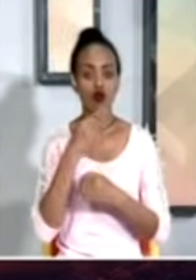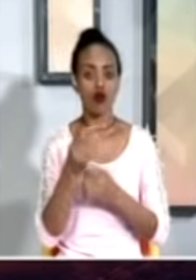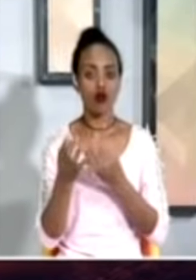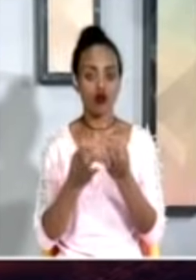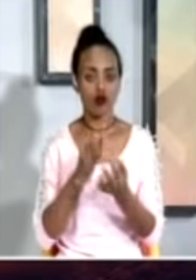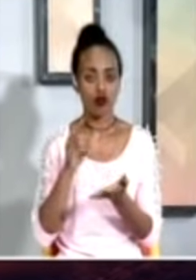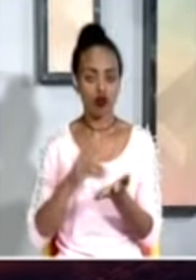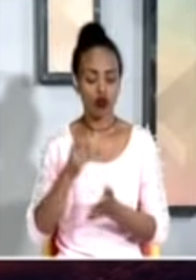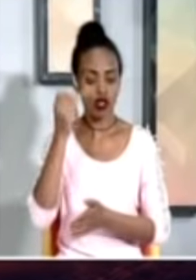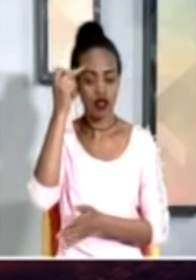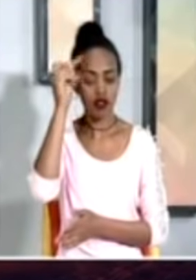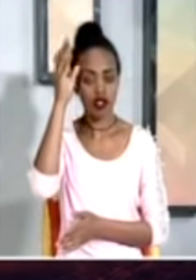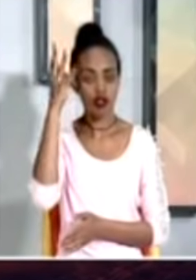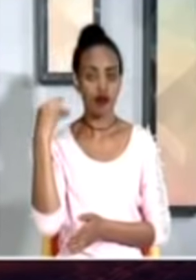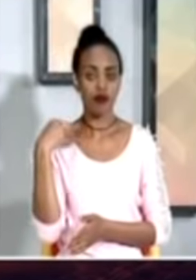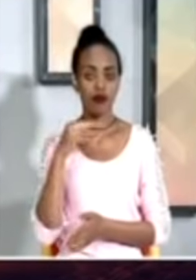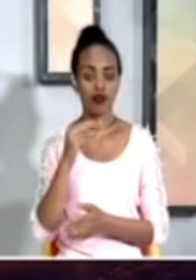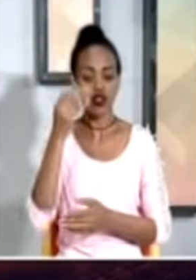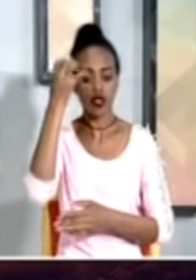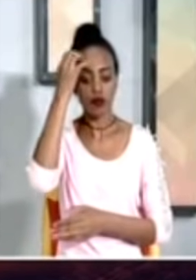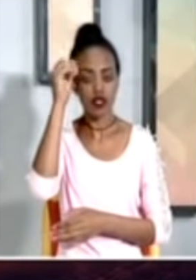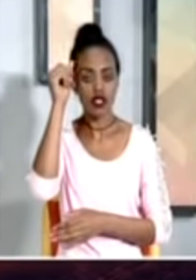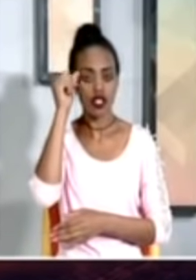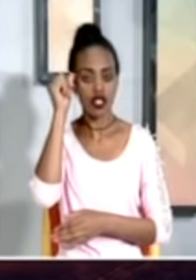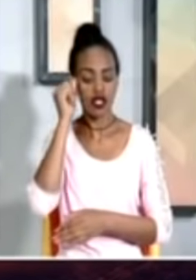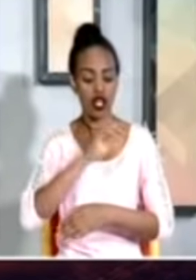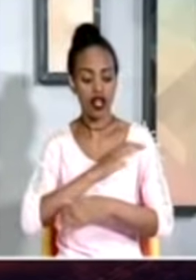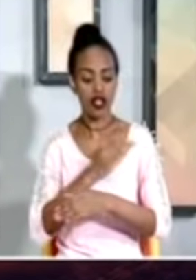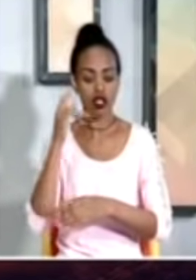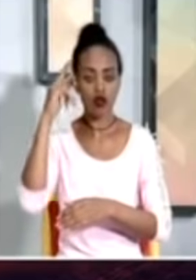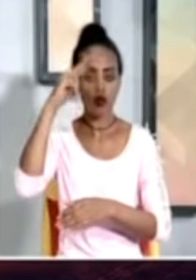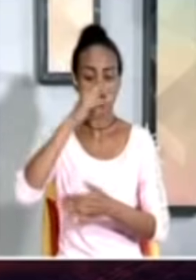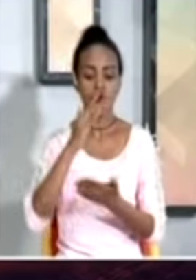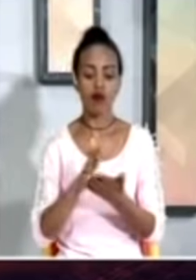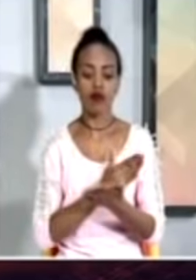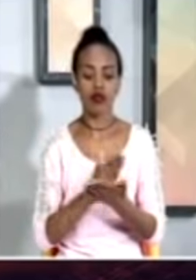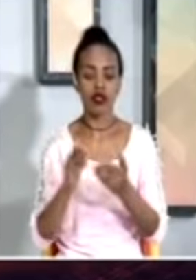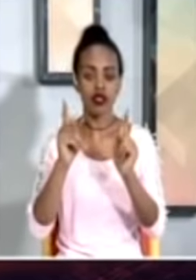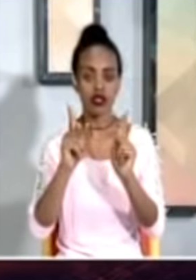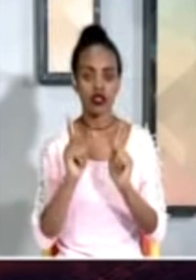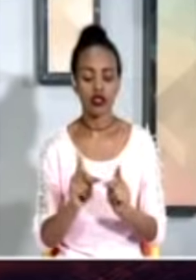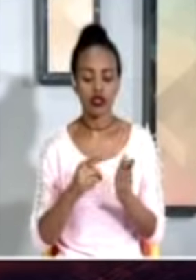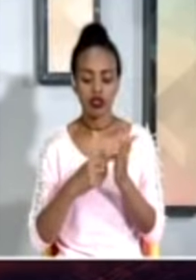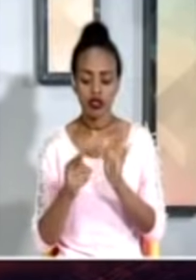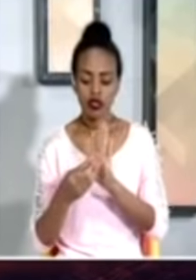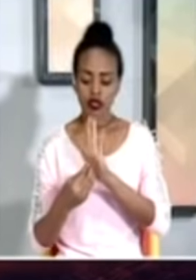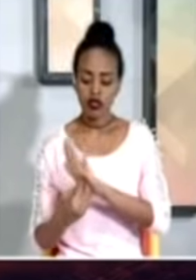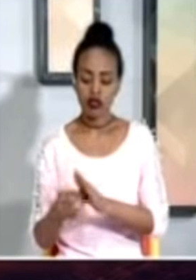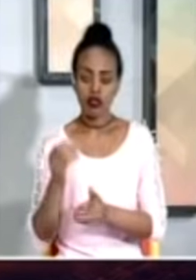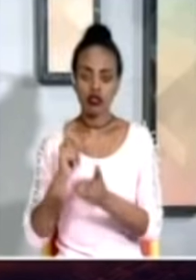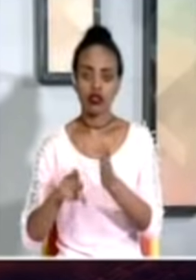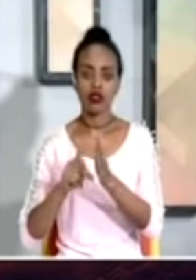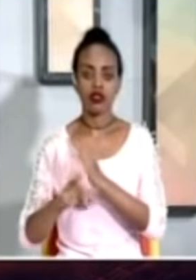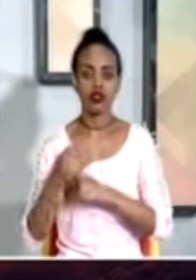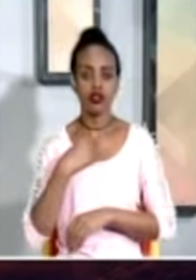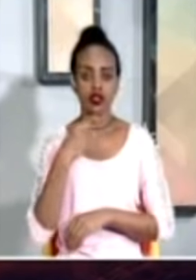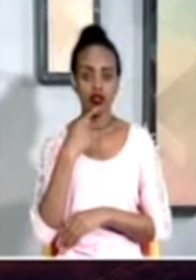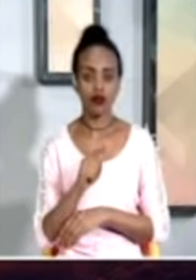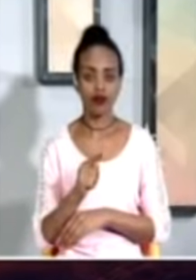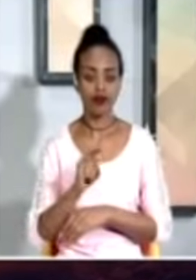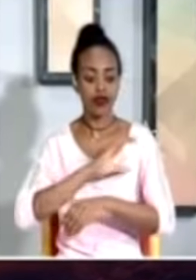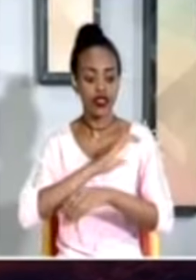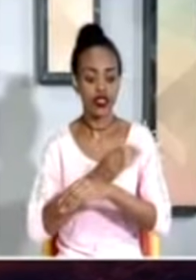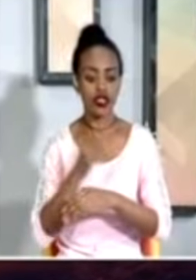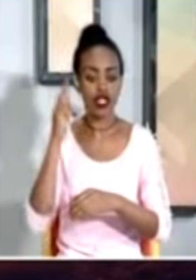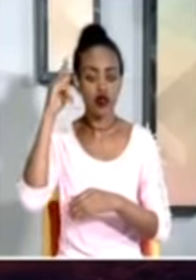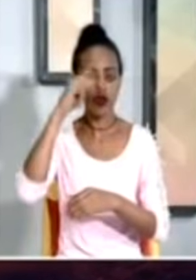ትግራይ ዶክተር ደብረፅዮን ገብረ ሚካኤል ንመንግስቲ ኤርትራን ሓይልታት ወፃን ብምስታፍ ህዝቡ ብቕልዑ ጭፍ ጭፍ መላው ኣገንዚቦም።